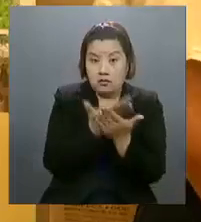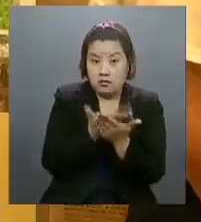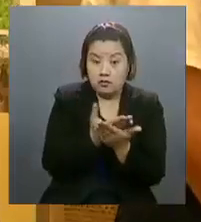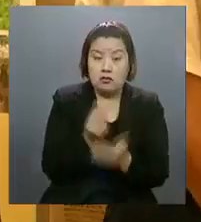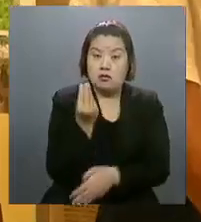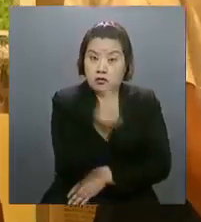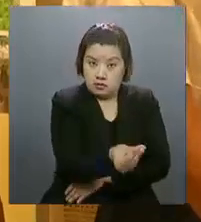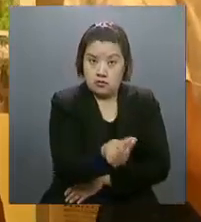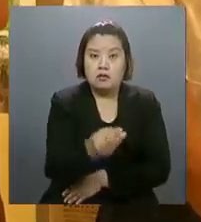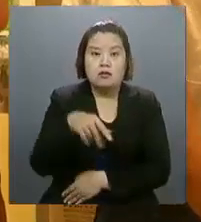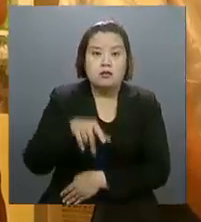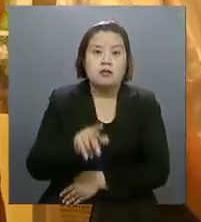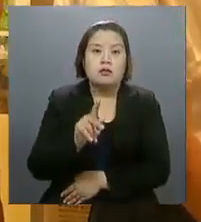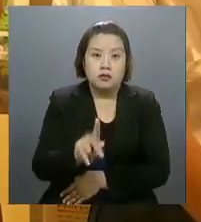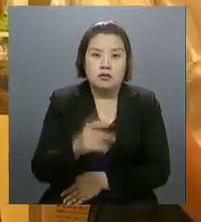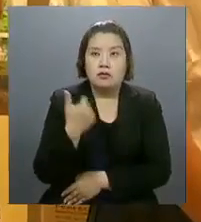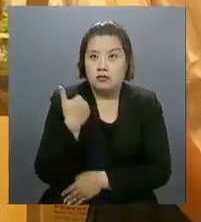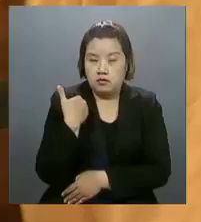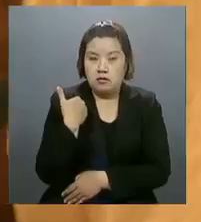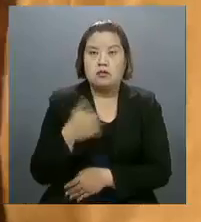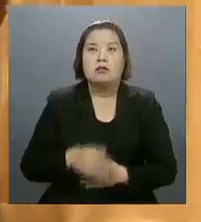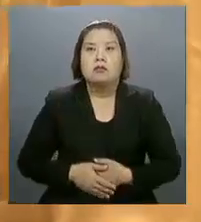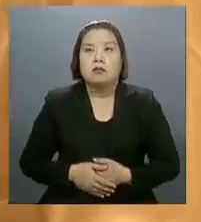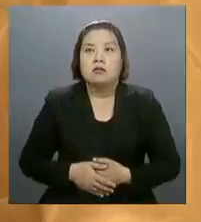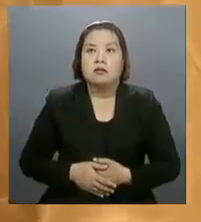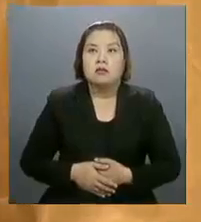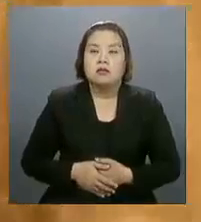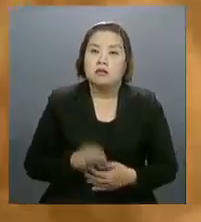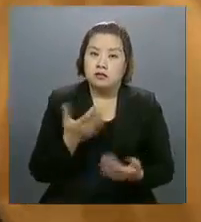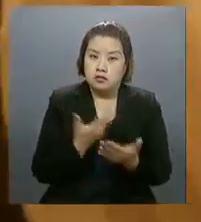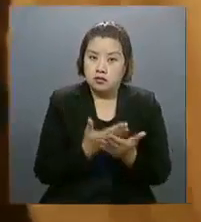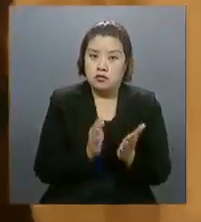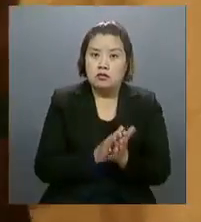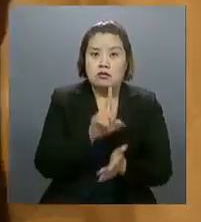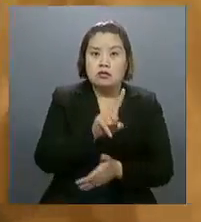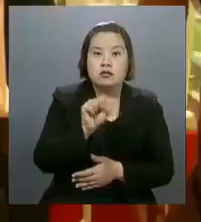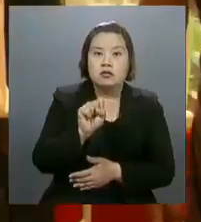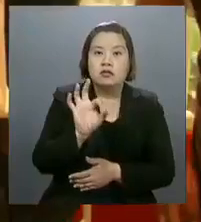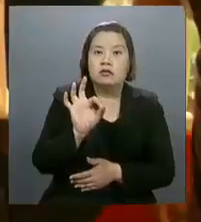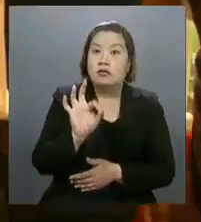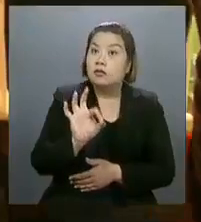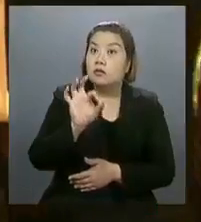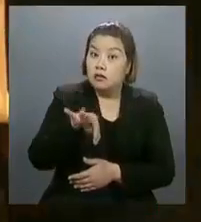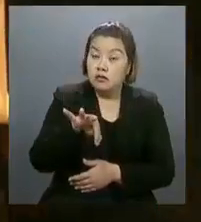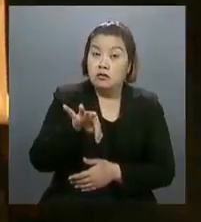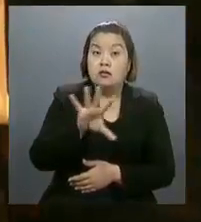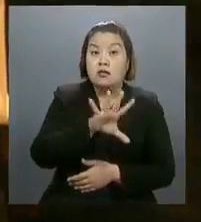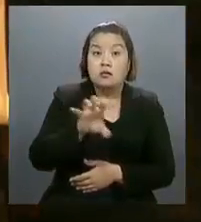ส่งเสริมและพัฒนาคุณภาพชีวิตคนพิการในอัตรา 109,500 บาทต่อคนต่อปี